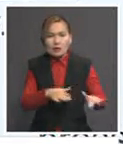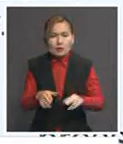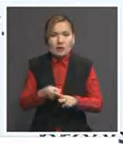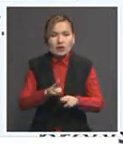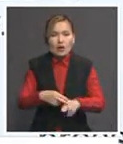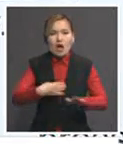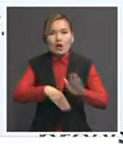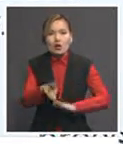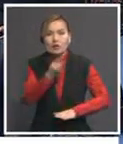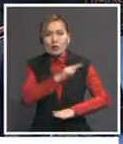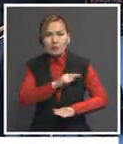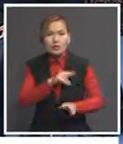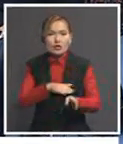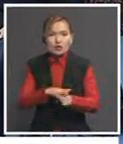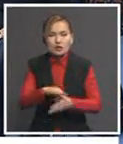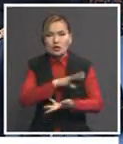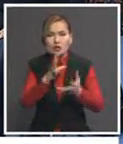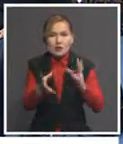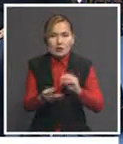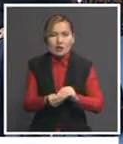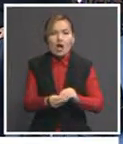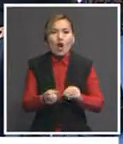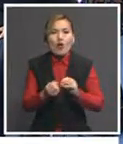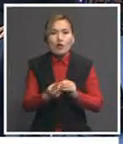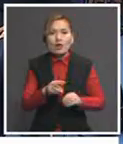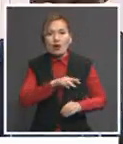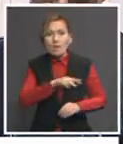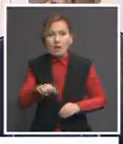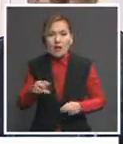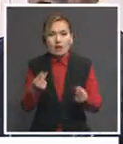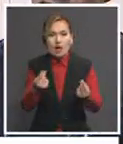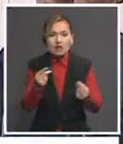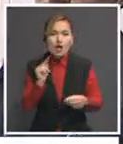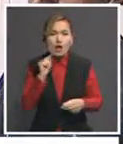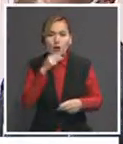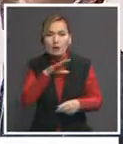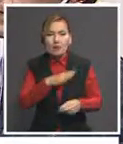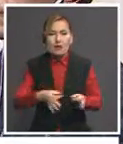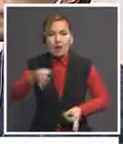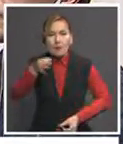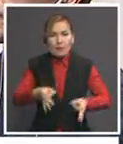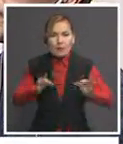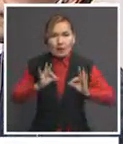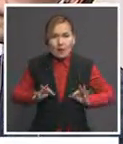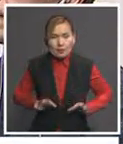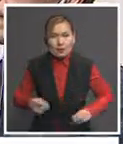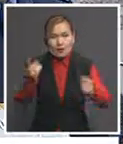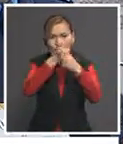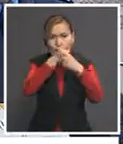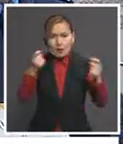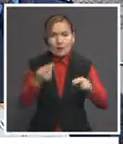процестерді ізгілендіру аясында атқарылған жұмыстарының нәтижесінде 12 миллиард теңге үнемделген. Прокурорлар таратқан мәліметтерге